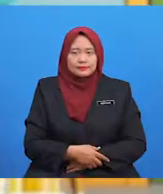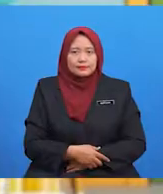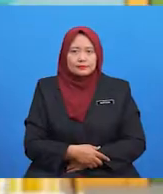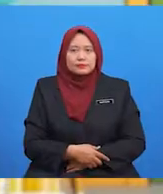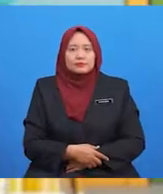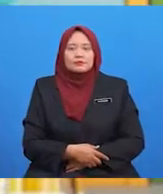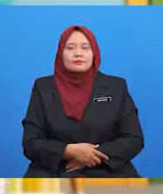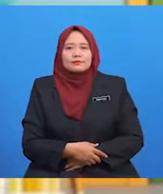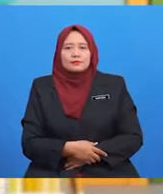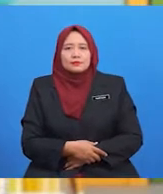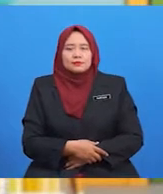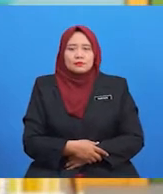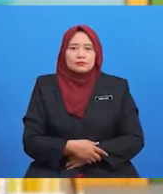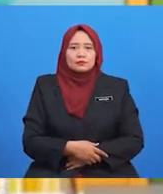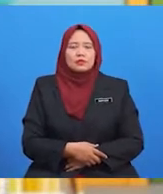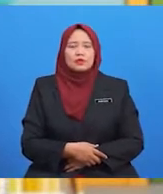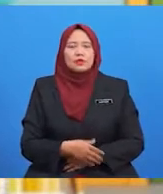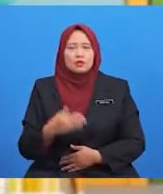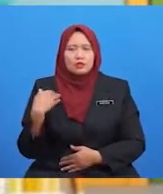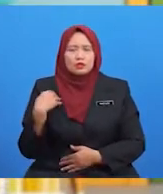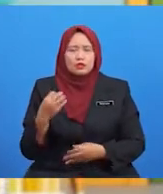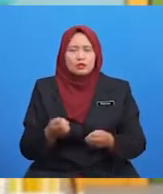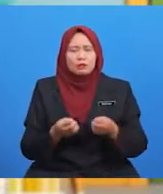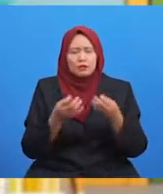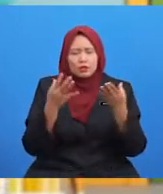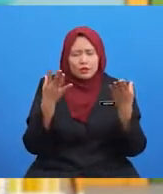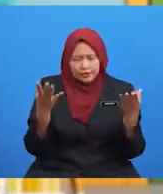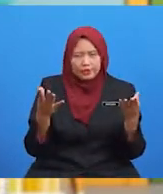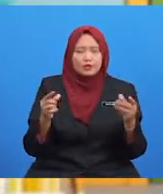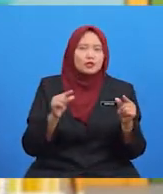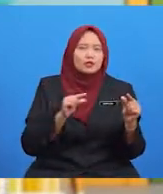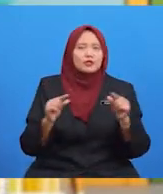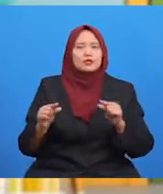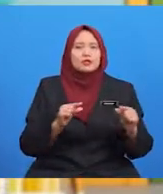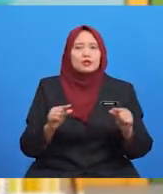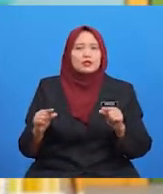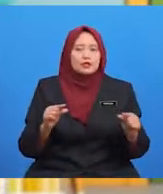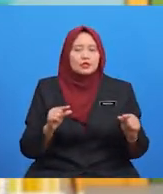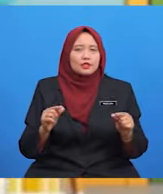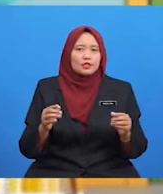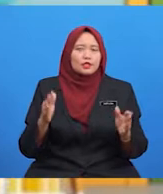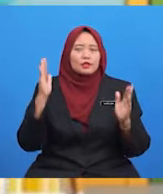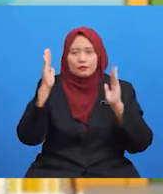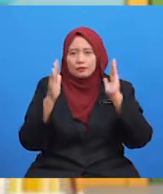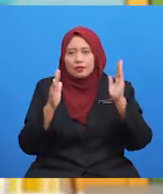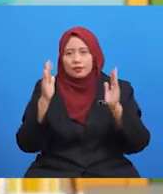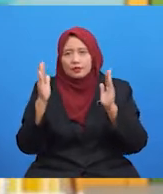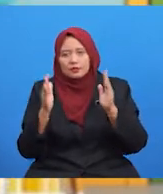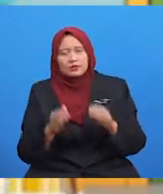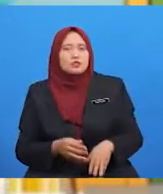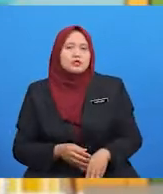Terdapat banyak gaya bahasa yang ada dalam saja ini, seperti bahasa